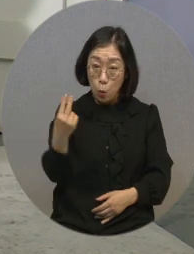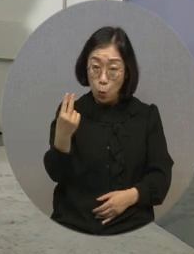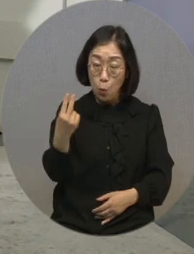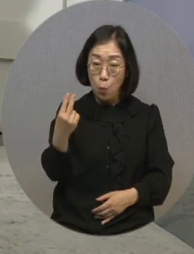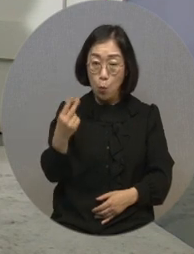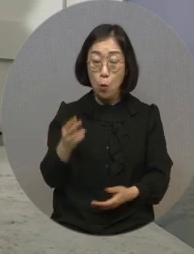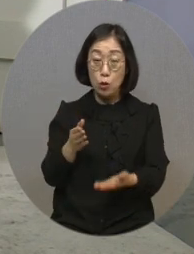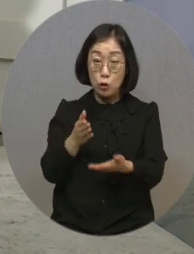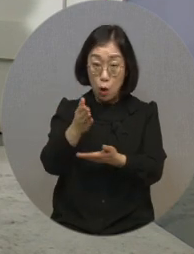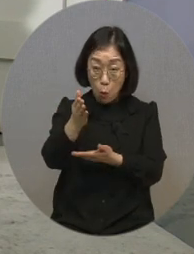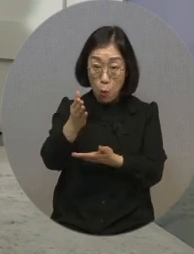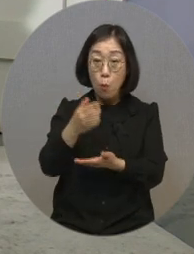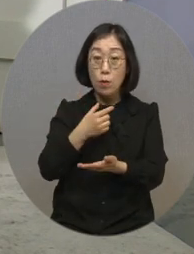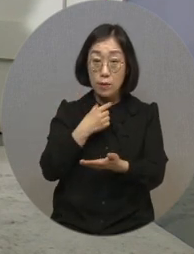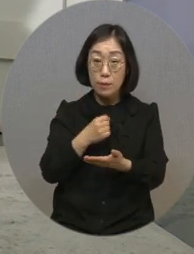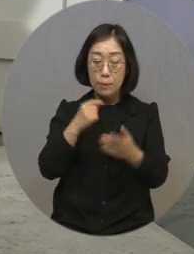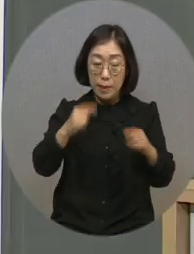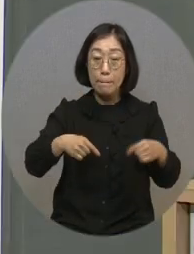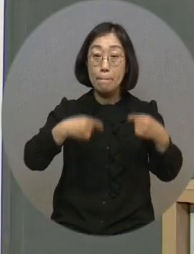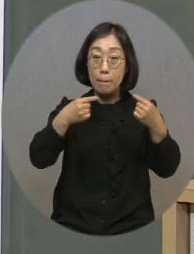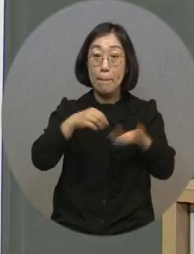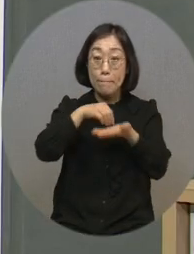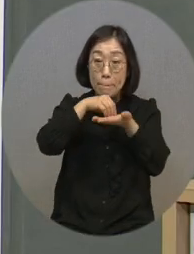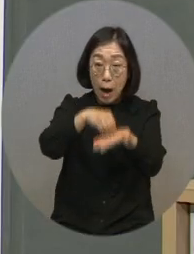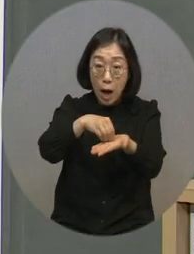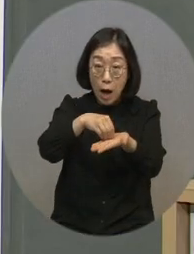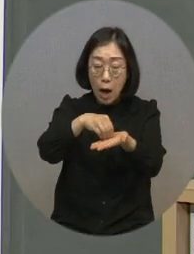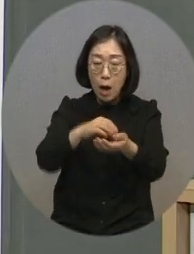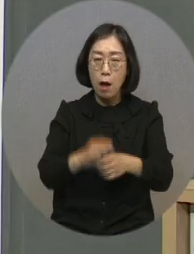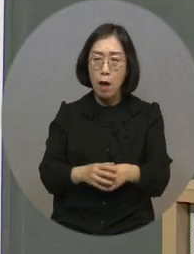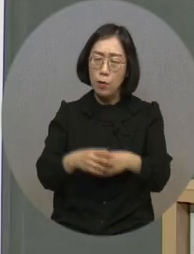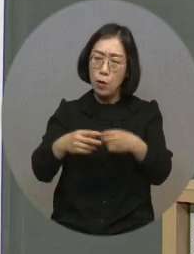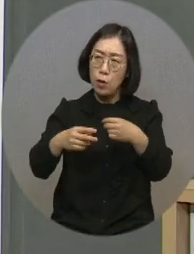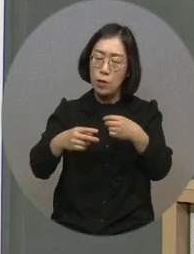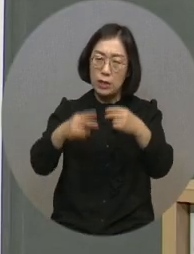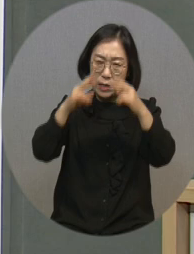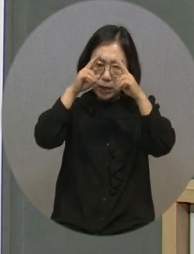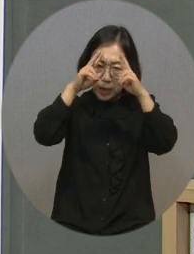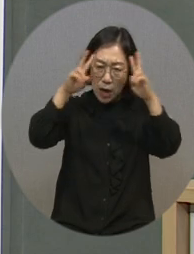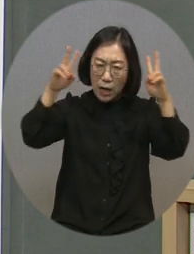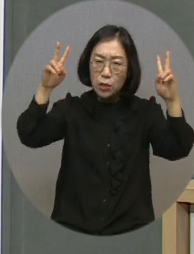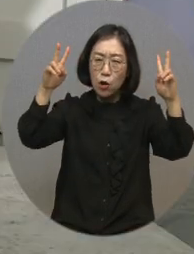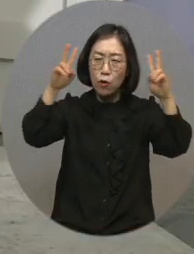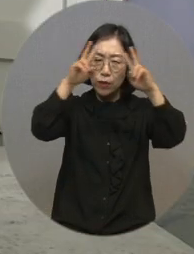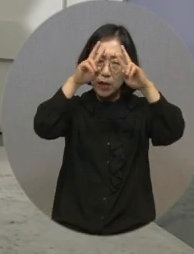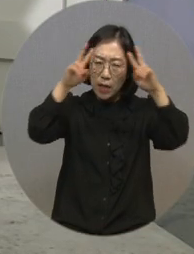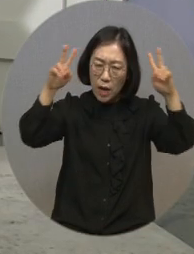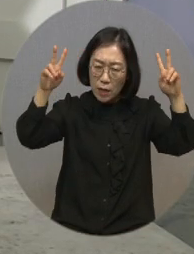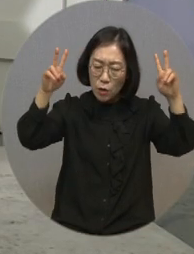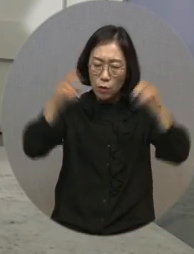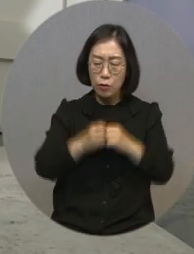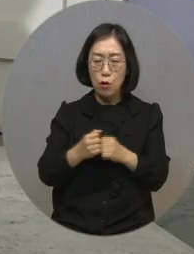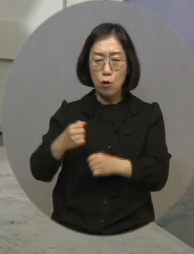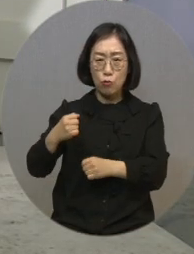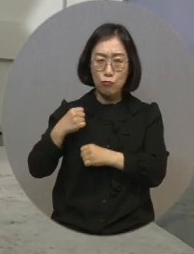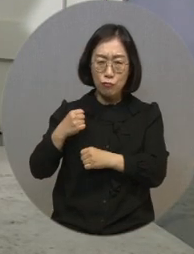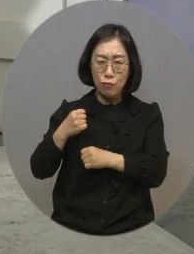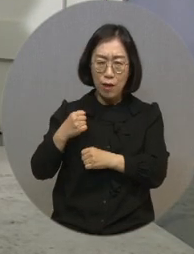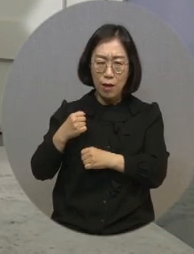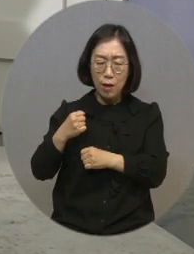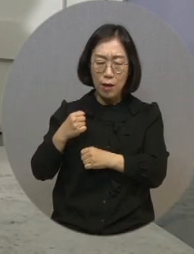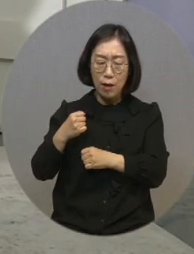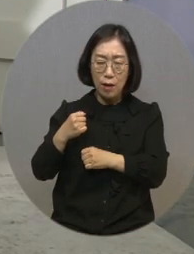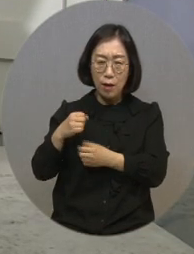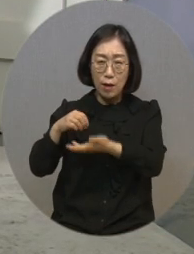지망을 해서 입학을 했고 예, 예, 예. 학교 2학년 때쯤에 네, 예, 내가 군대 가기 전에는 이제